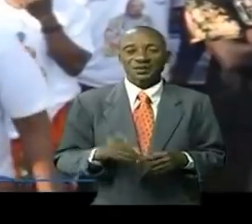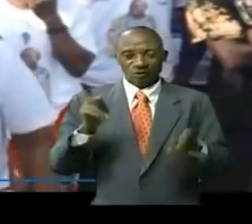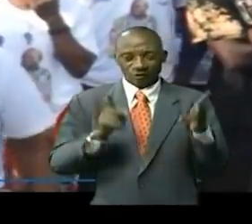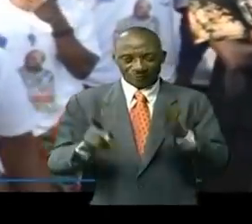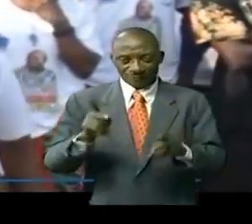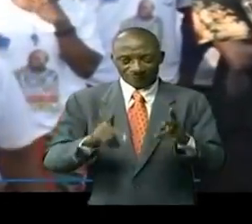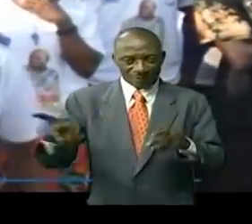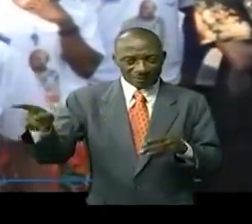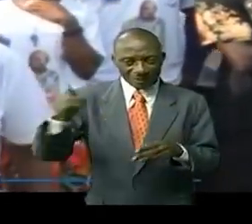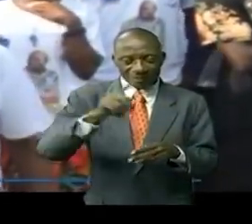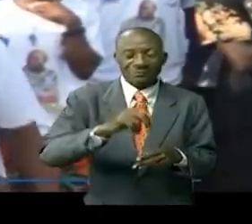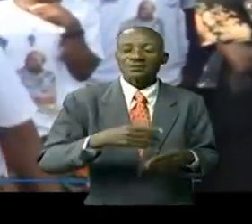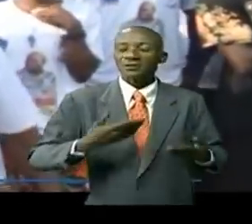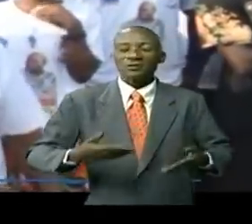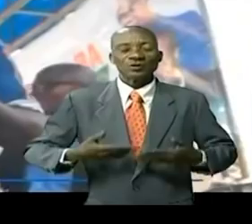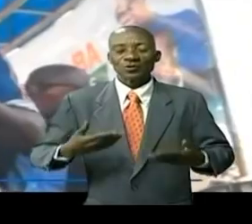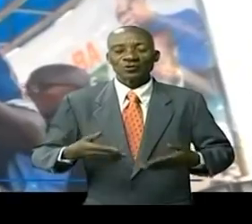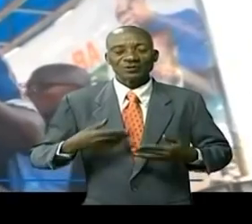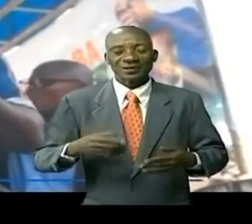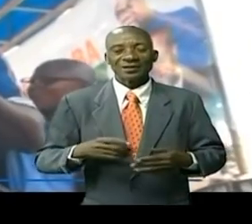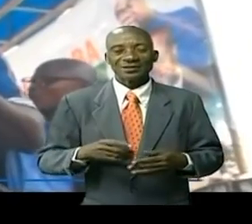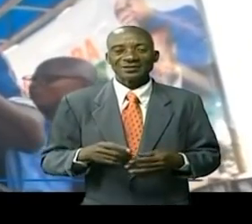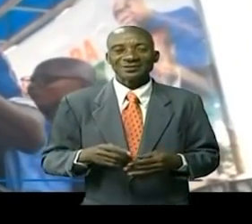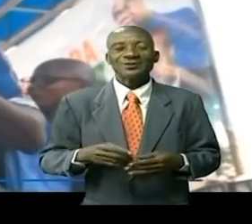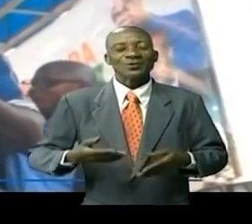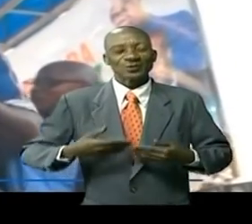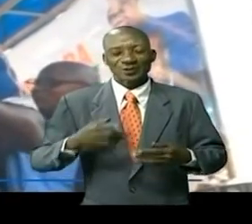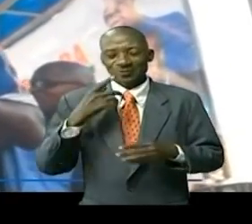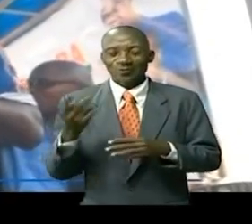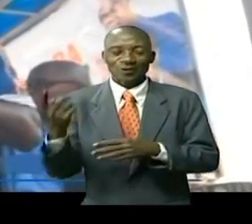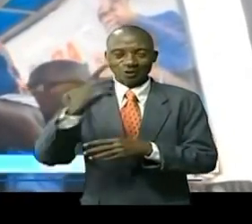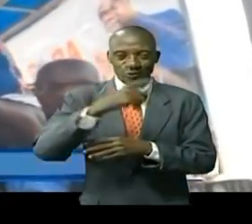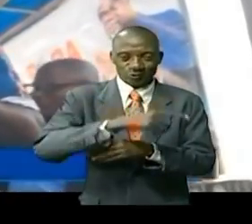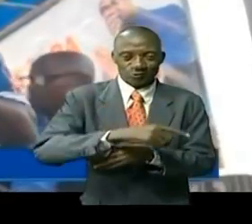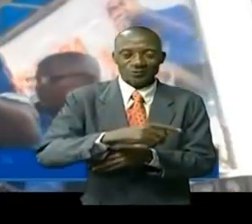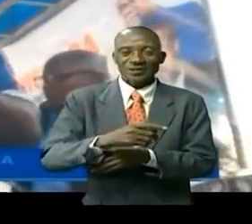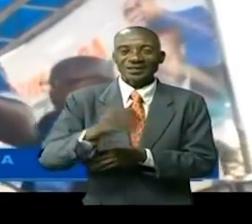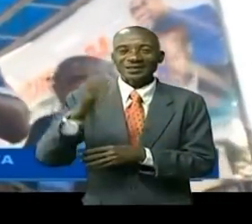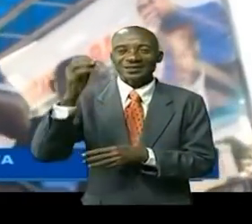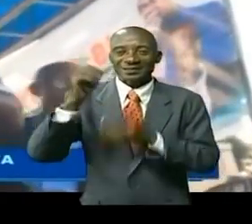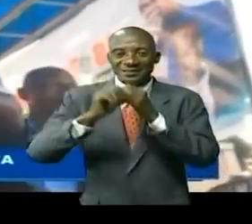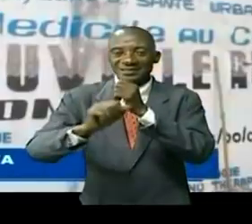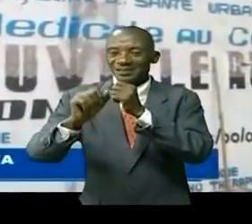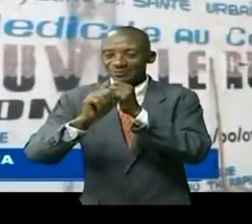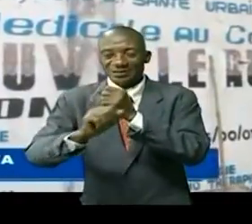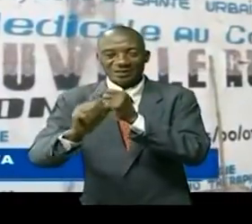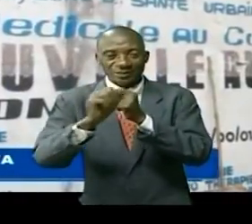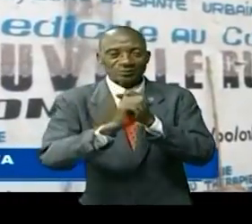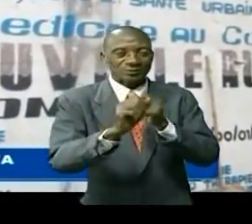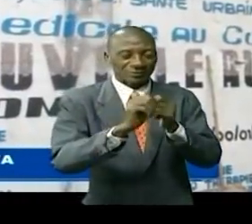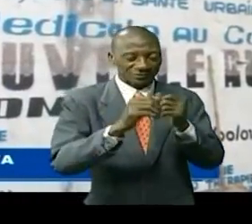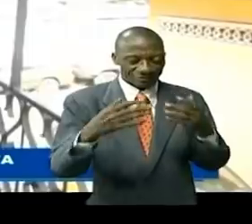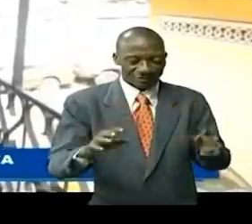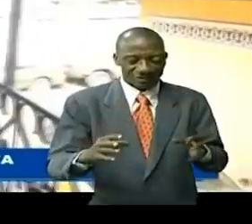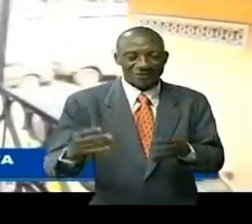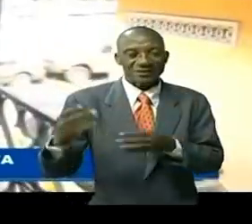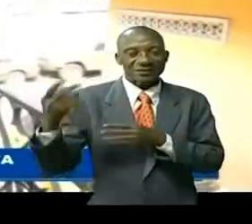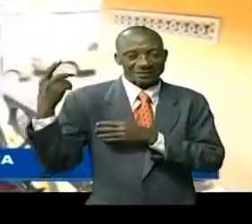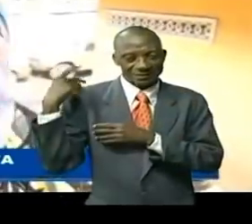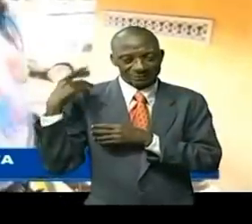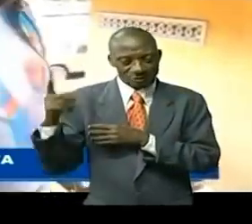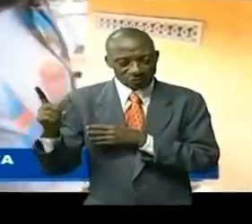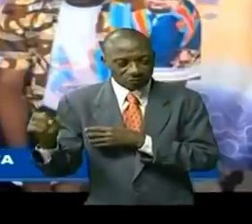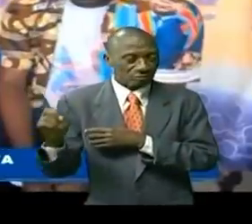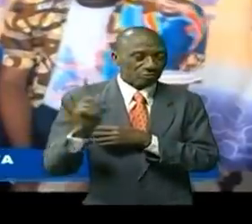matières apprises. Après cette belle journée, l'ingénieur Nixon Dinga Tito s'est rendu au centre hospitalier où sont soignés sous